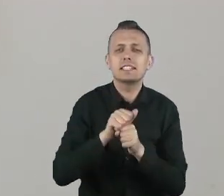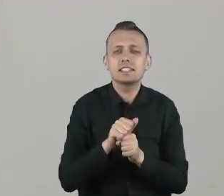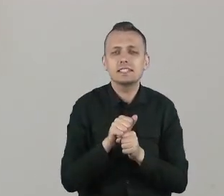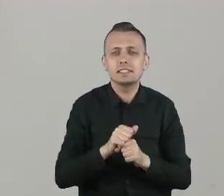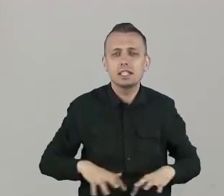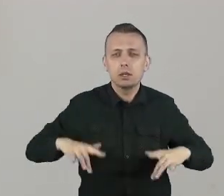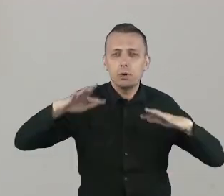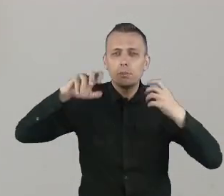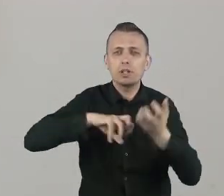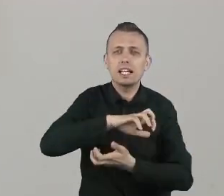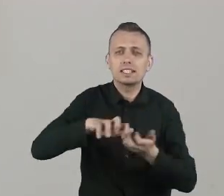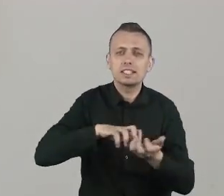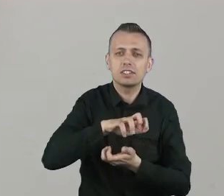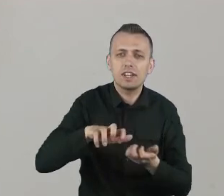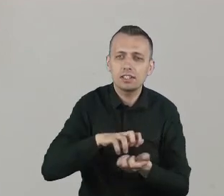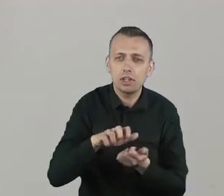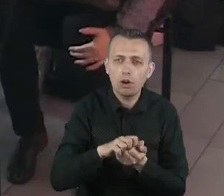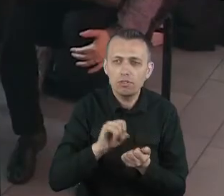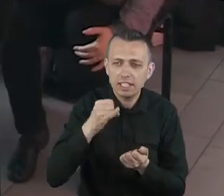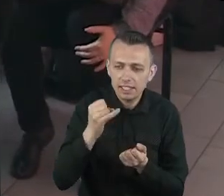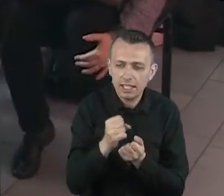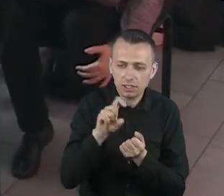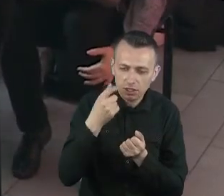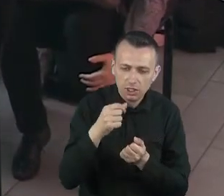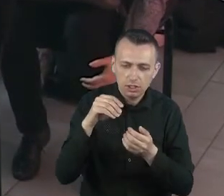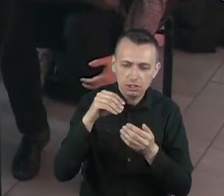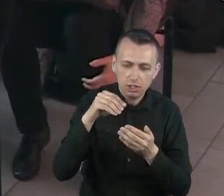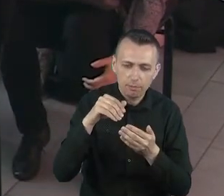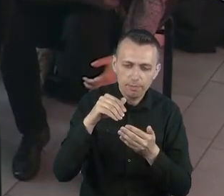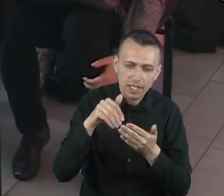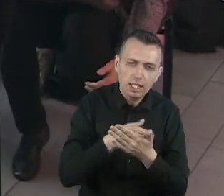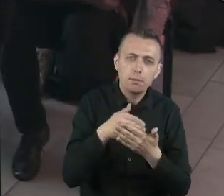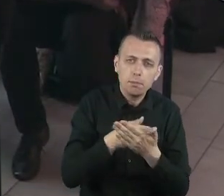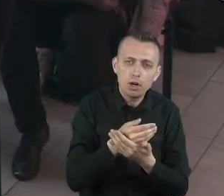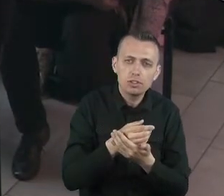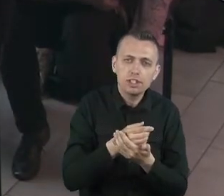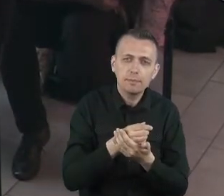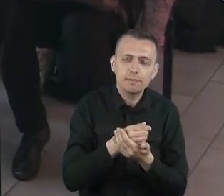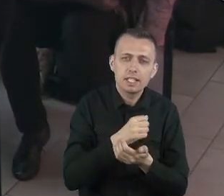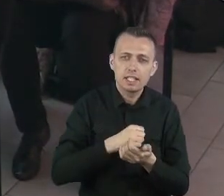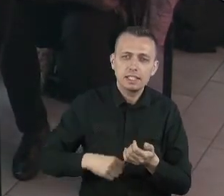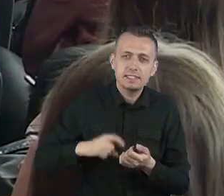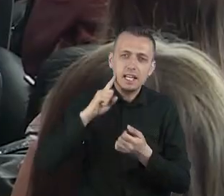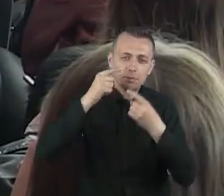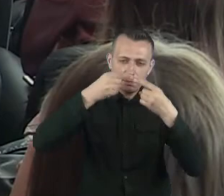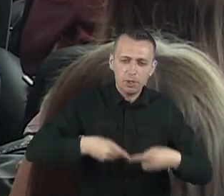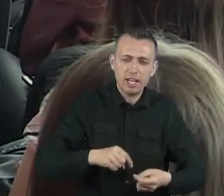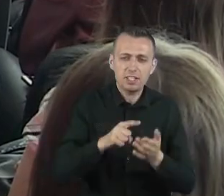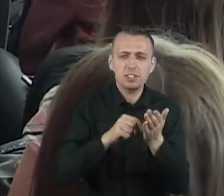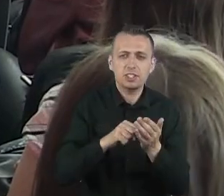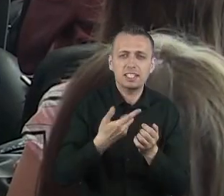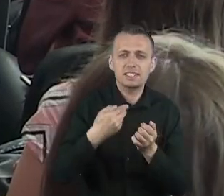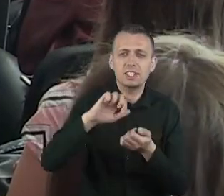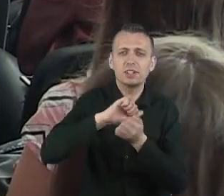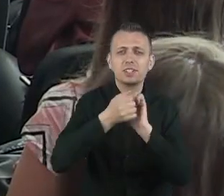tylko trendów, a nie tego, co jest ważne. Poezja zawsze jest specyficzna, to też sami poeci są często nierozumiani. I choć wydaje się,